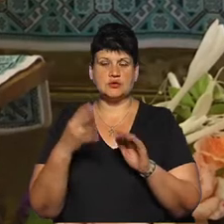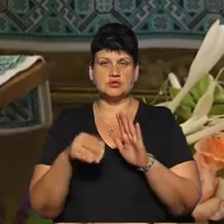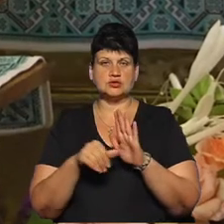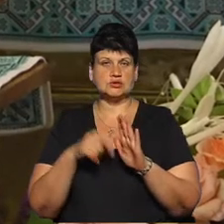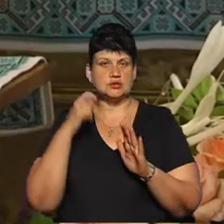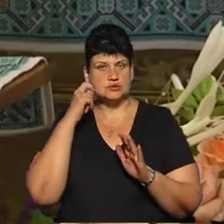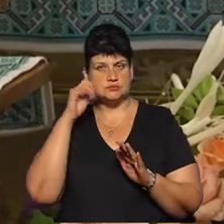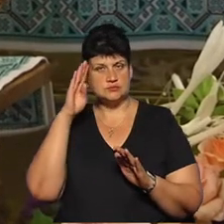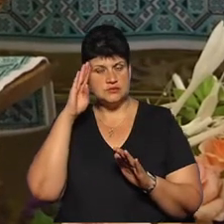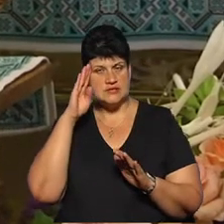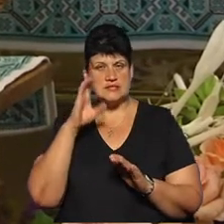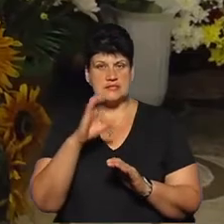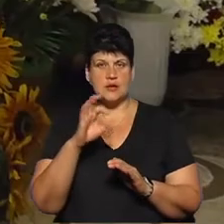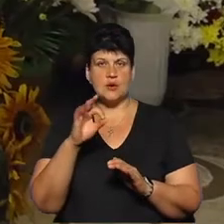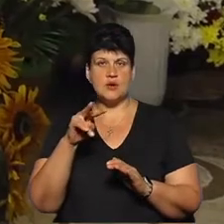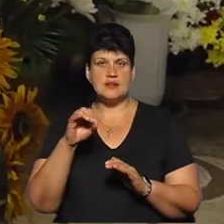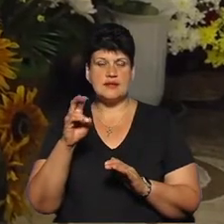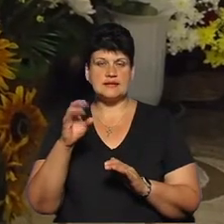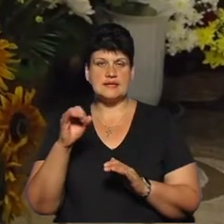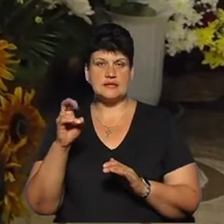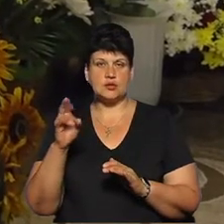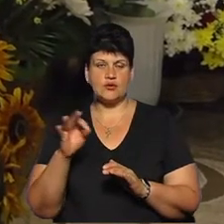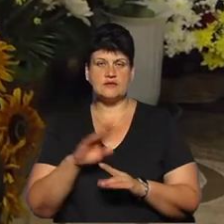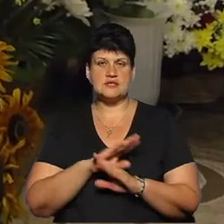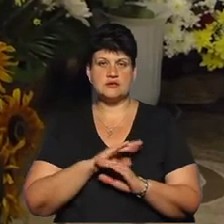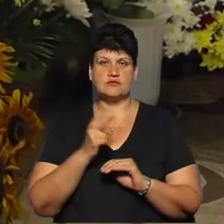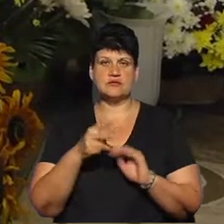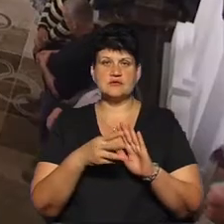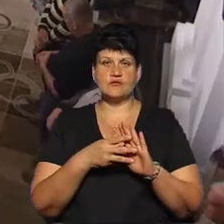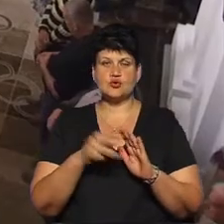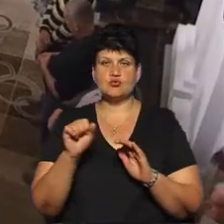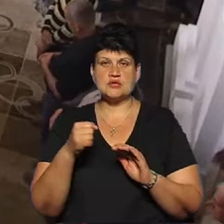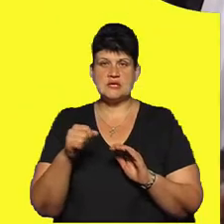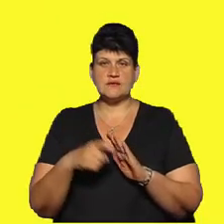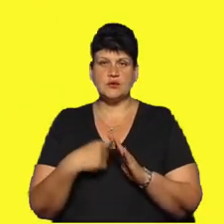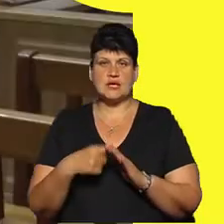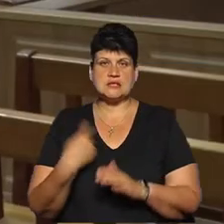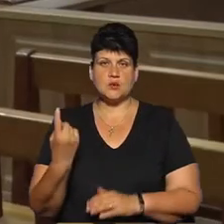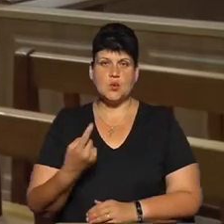Сергієм Алєксєєнковим. Він загинув 28 серпня на Донеччині.